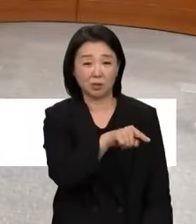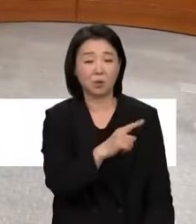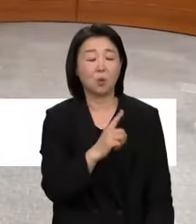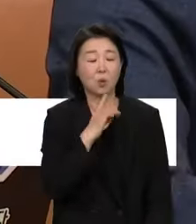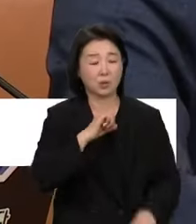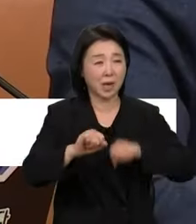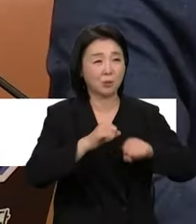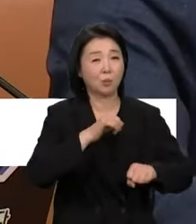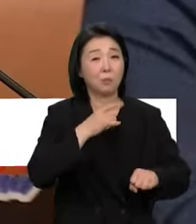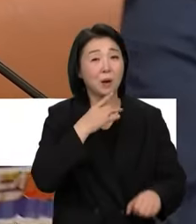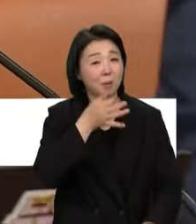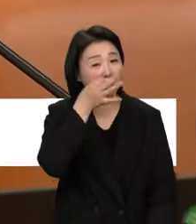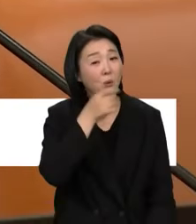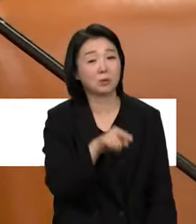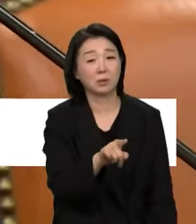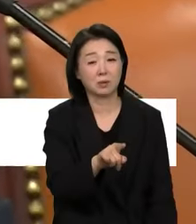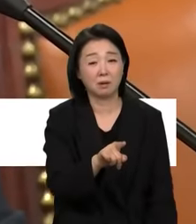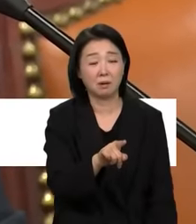행으로 보여주는